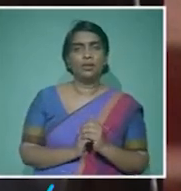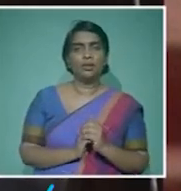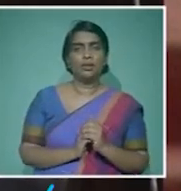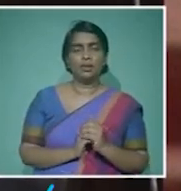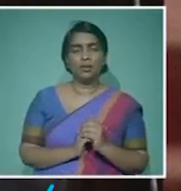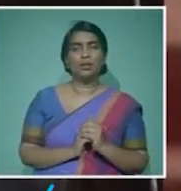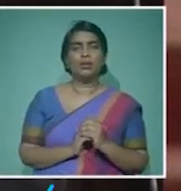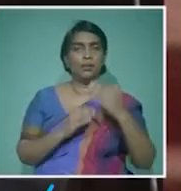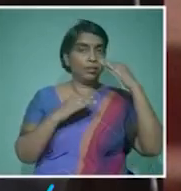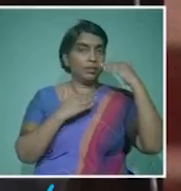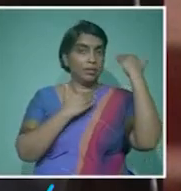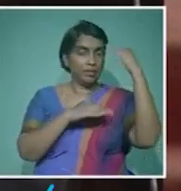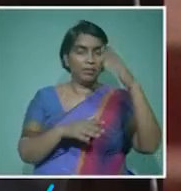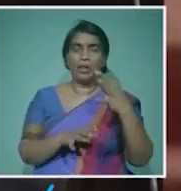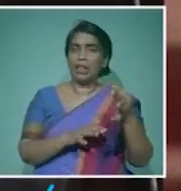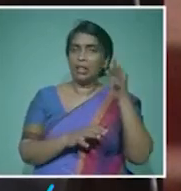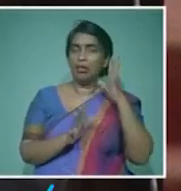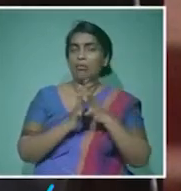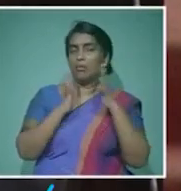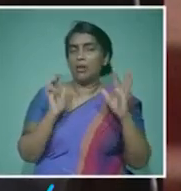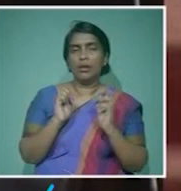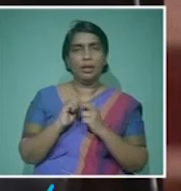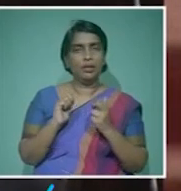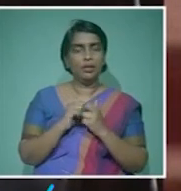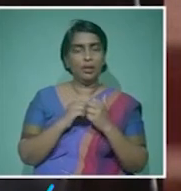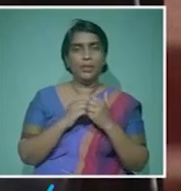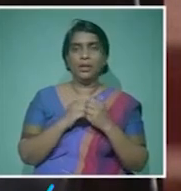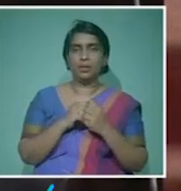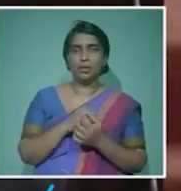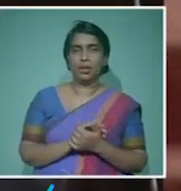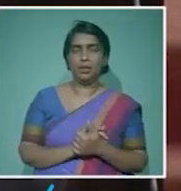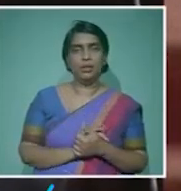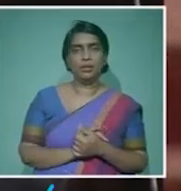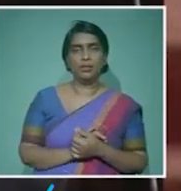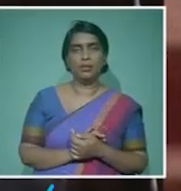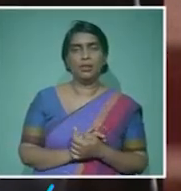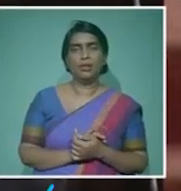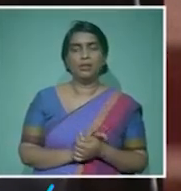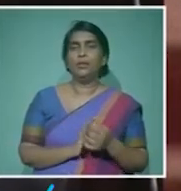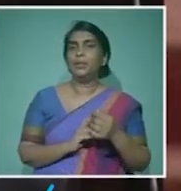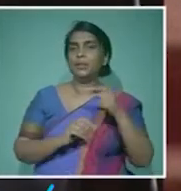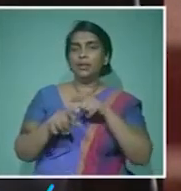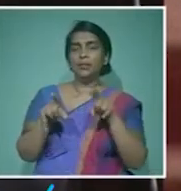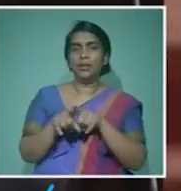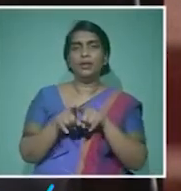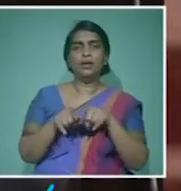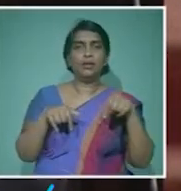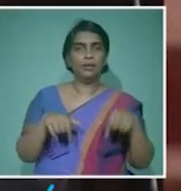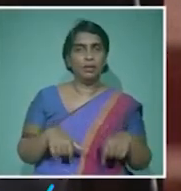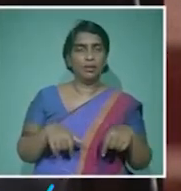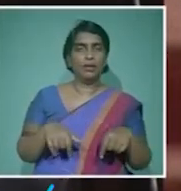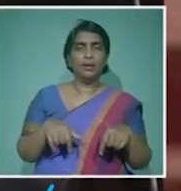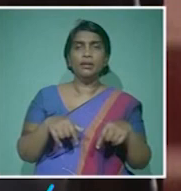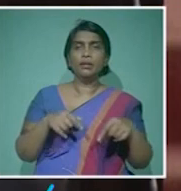අපනයනය තහනම් කෙරුවා. ඒ නිසා අපිට තවත් විශාල ගැටලුවකට අපිට මූණ පාන්න සිදු වුණා. ඒ නිසා තමයි දැන් අපි ඩුබායි